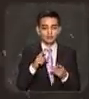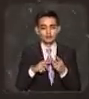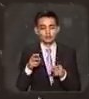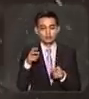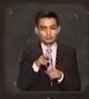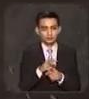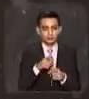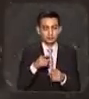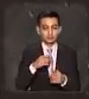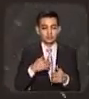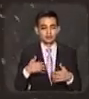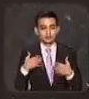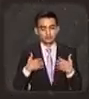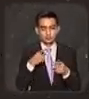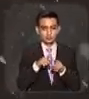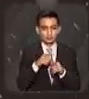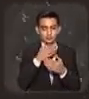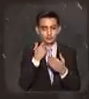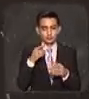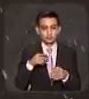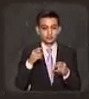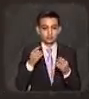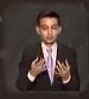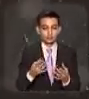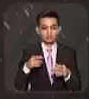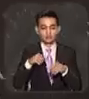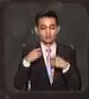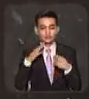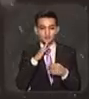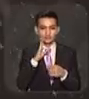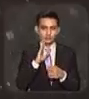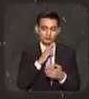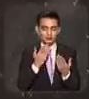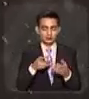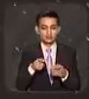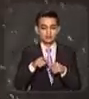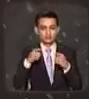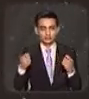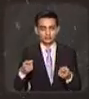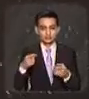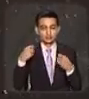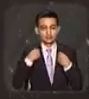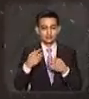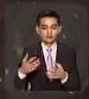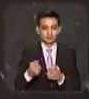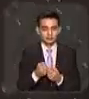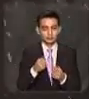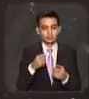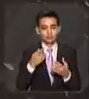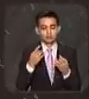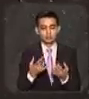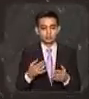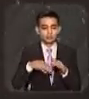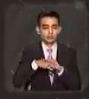второй, не торопясь, раздевает эту женщину или девушку. И они просто уходят